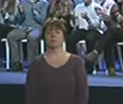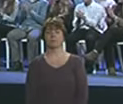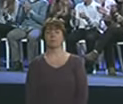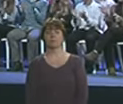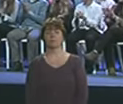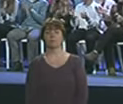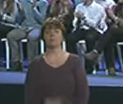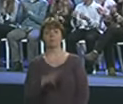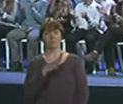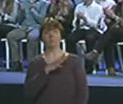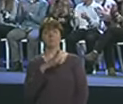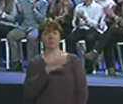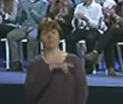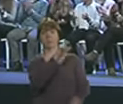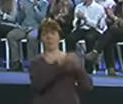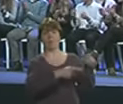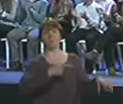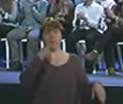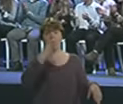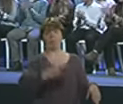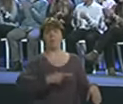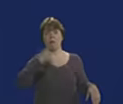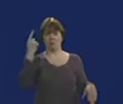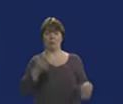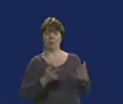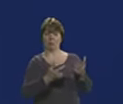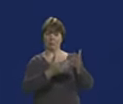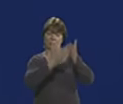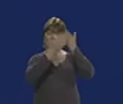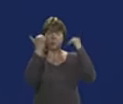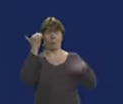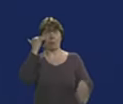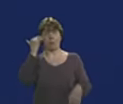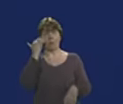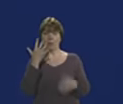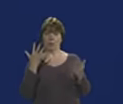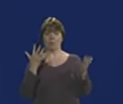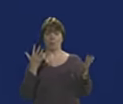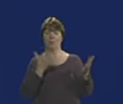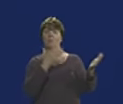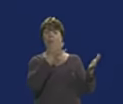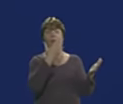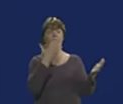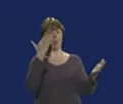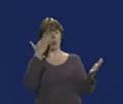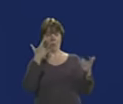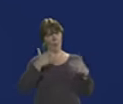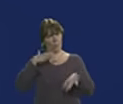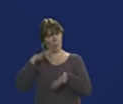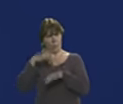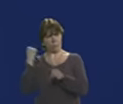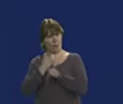Il y a ceux qui parlent sans savoir. Je la connais, cette France du travail. Toute ma vie, comme vous, j'ai